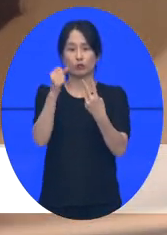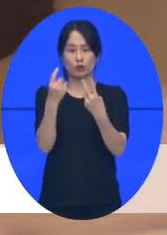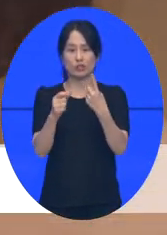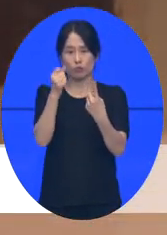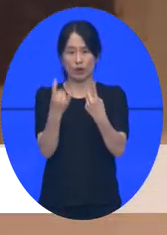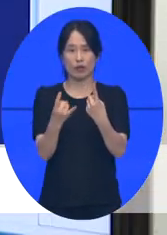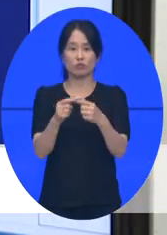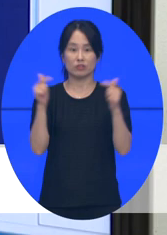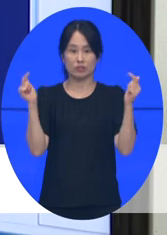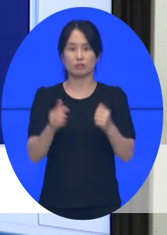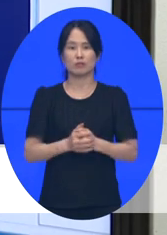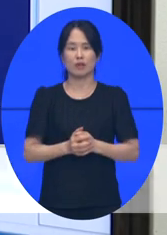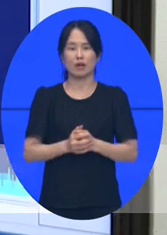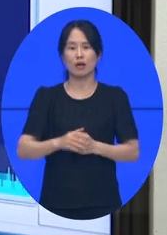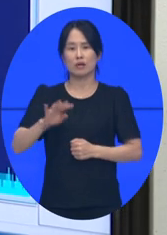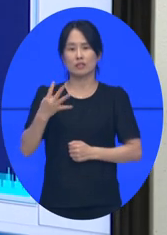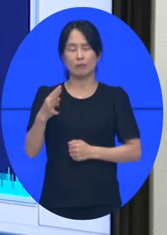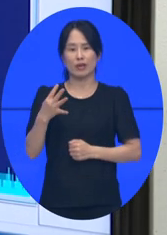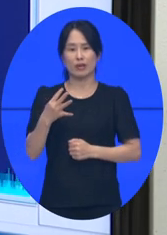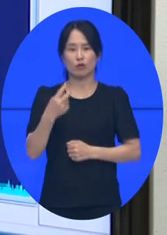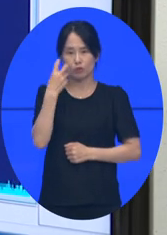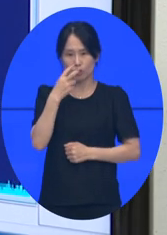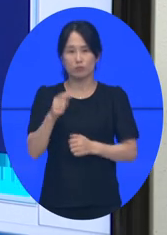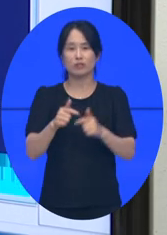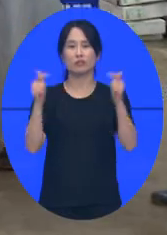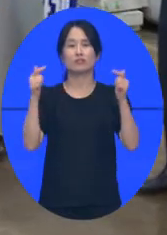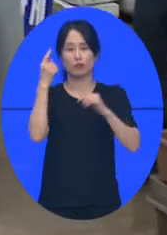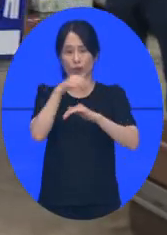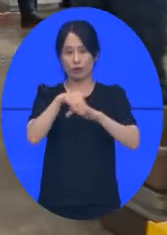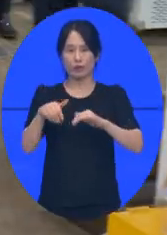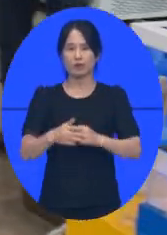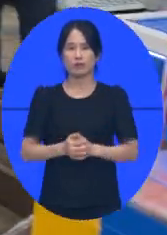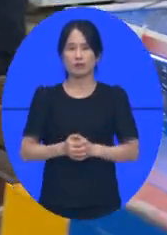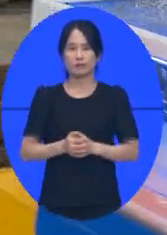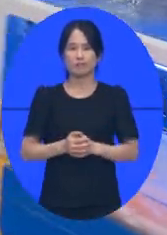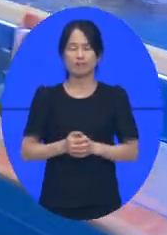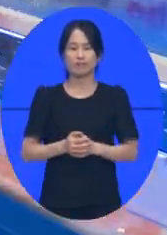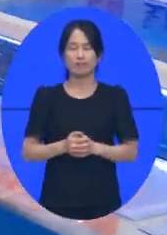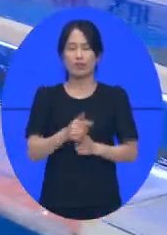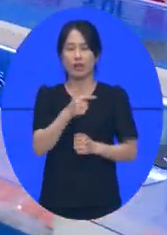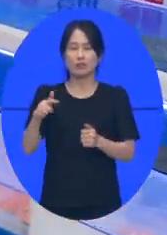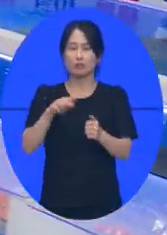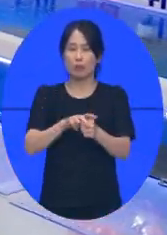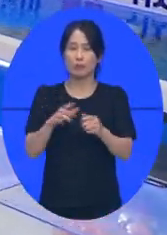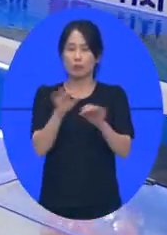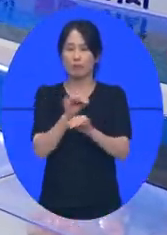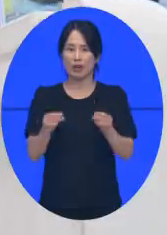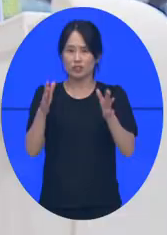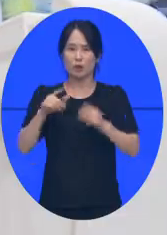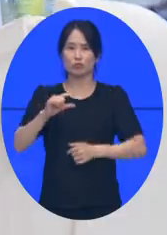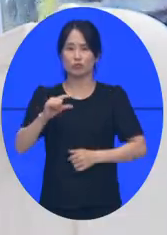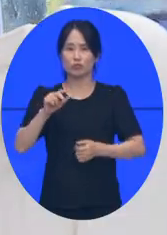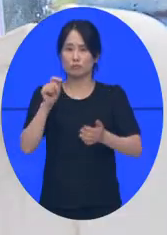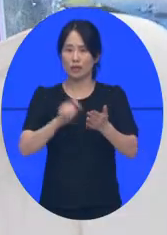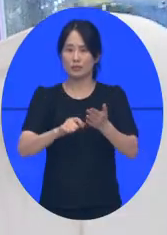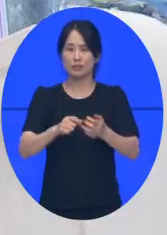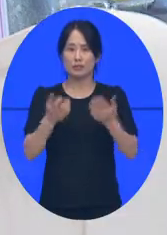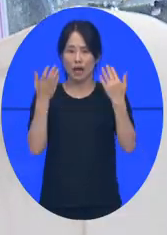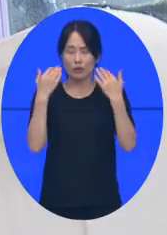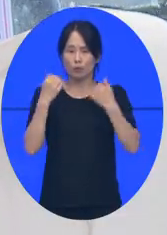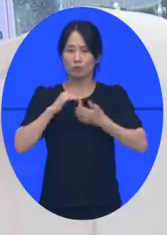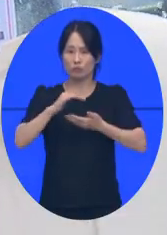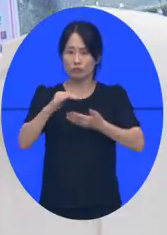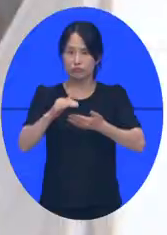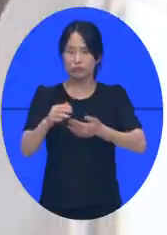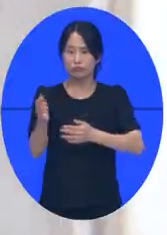건수도 271건에서 400건으로 대폭 확대합니다. 도매시장과 대형 물류센터, 백화점, G마크, 학교 급식